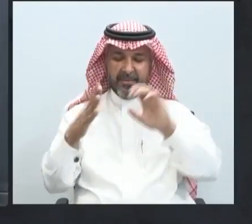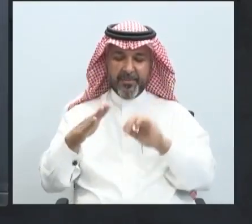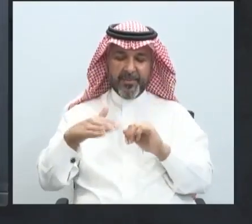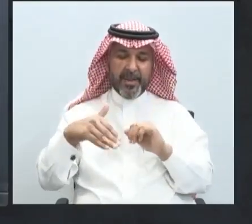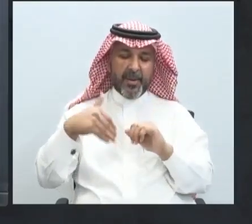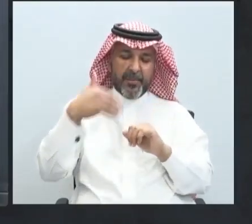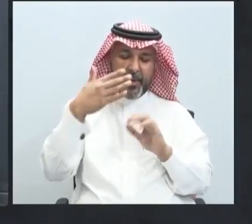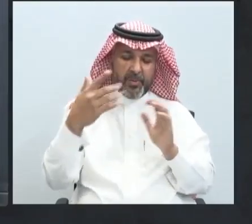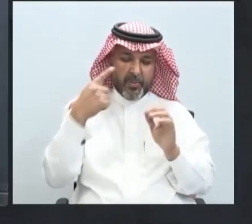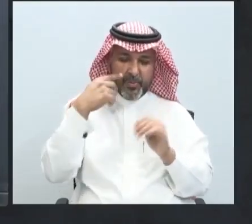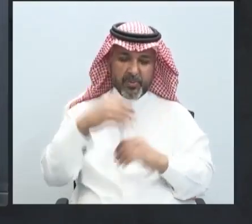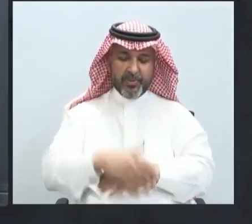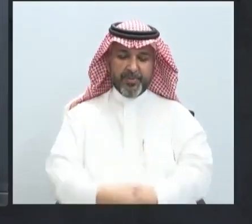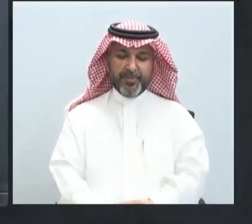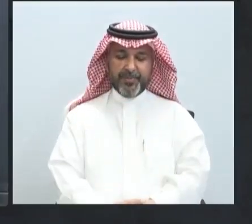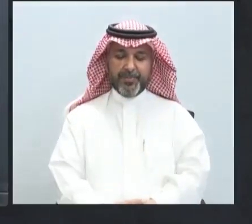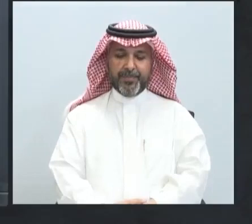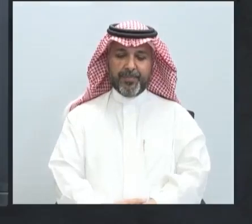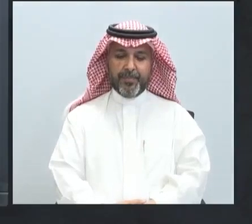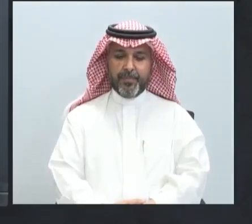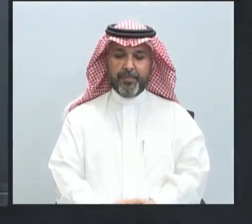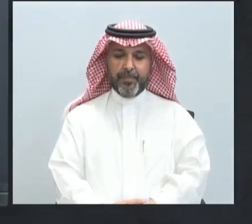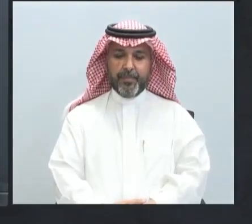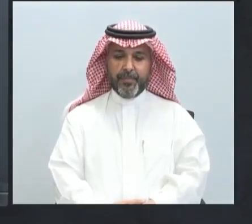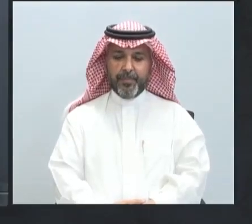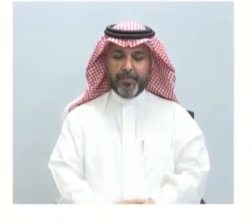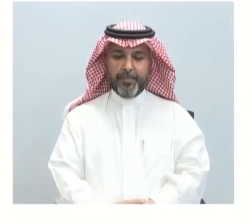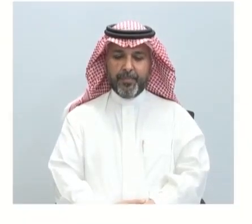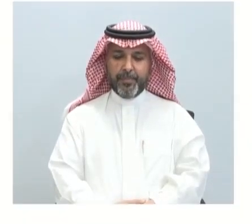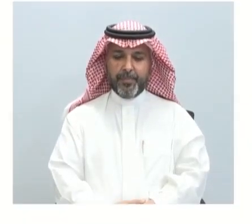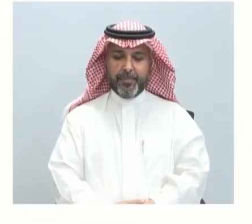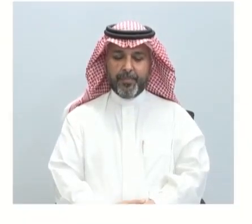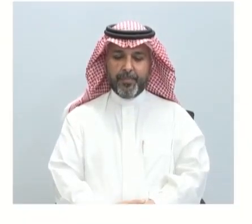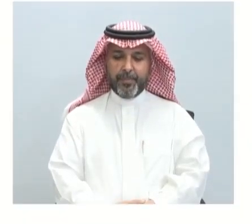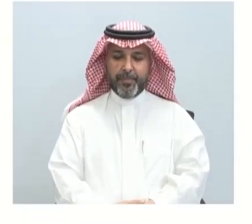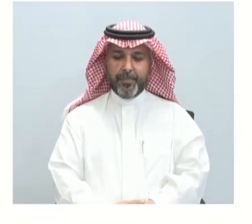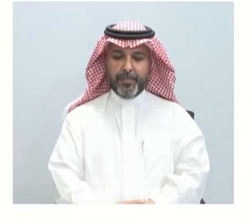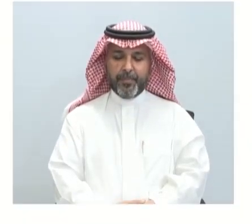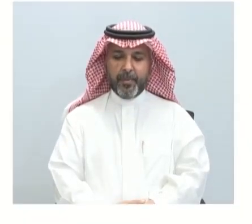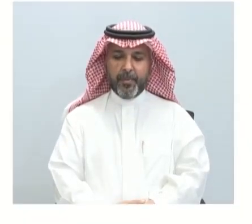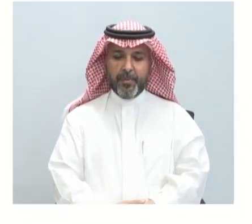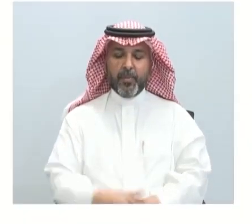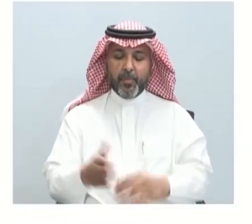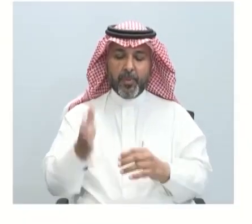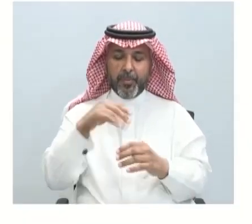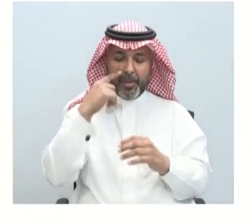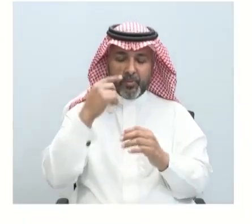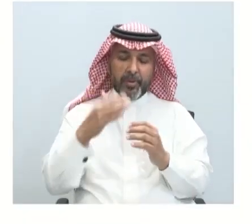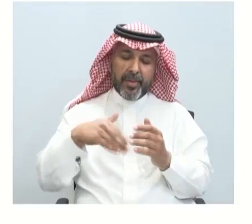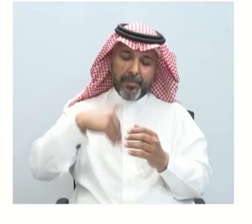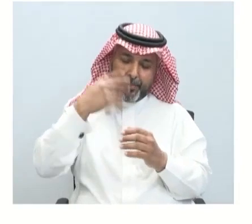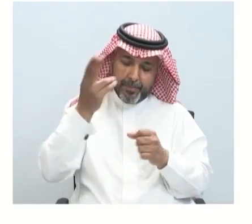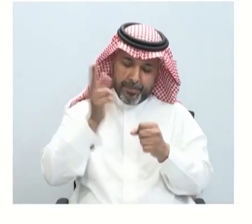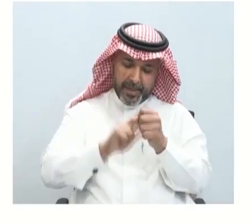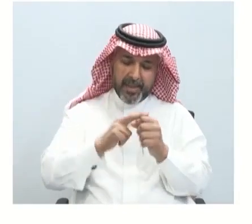المتواجد هي كروموسوم متضاعفه لذلك بدات هذه الخليه تدخل في الانقسام الثاني وذكرنا